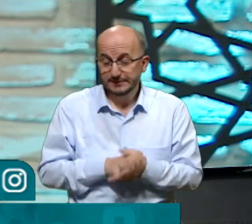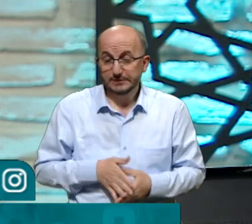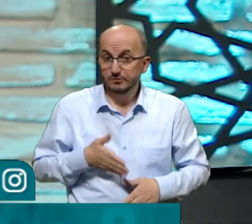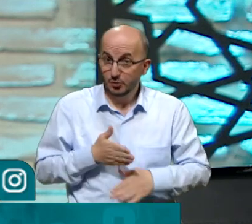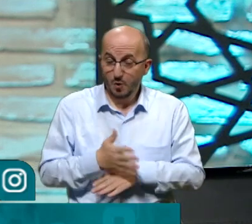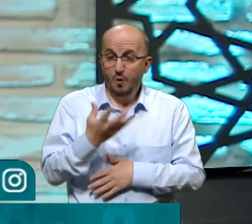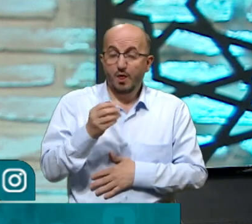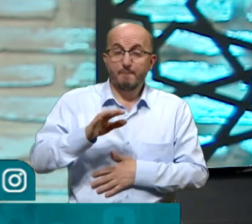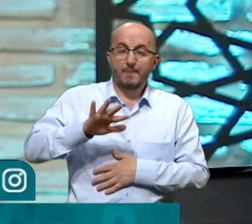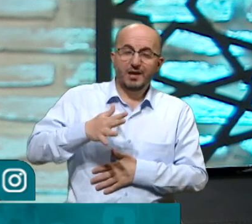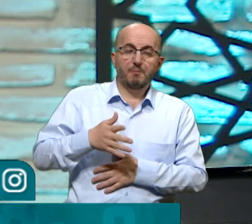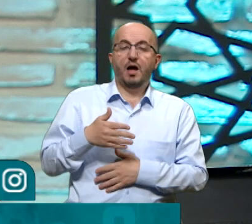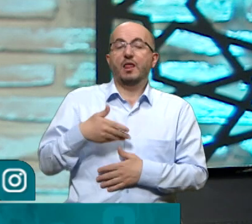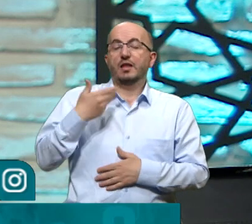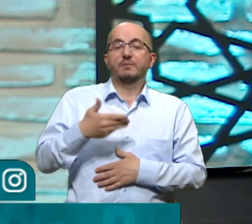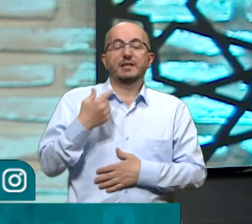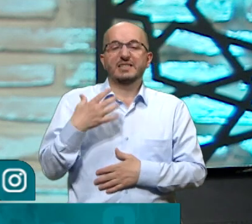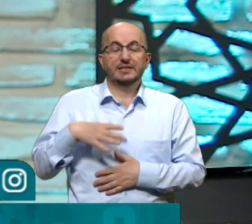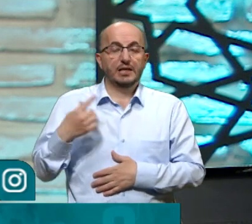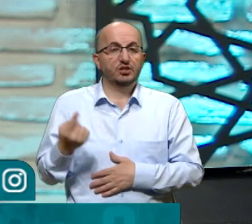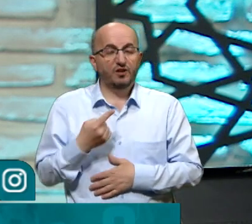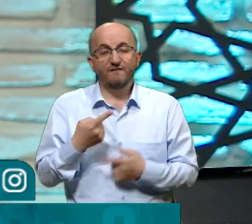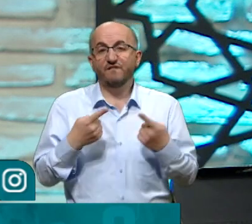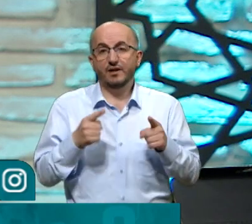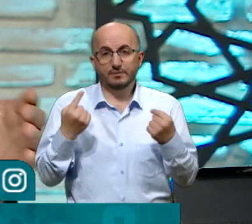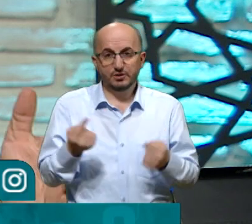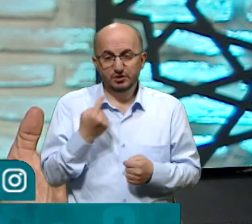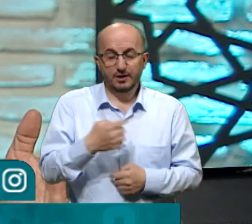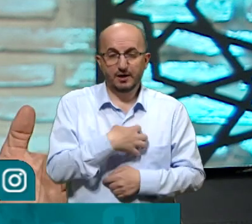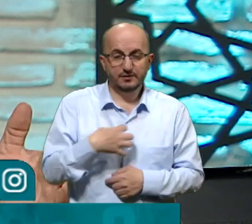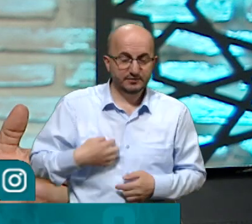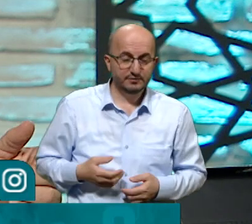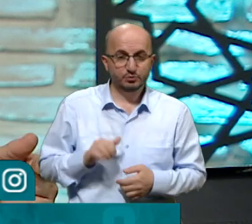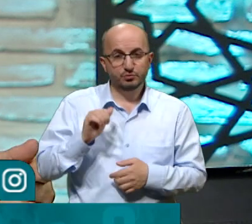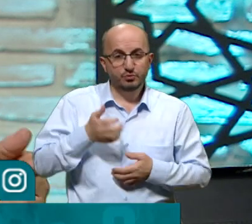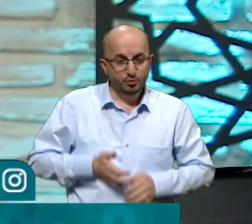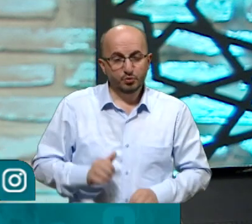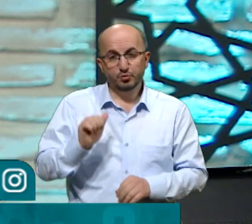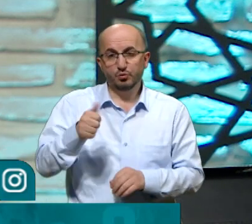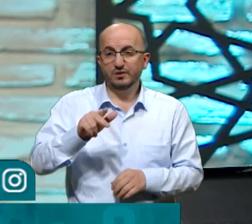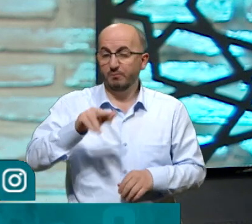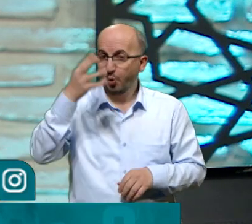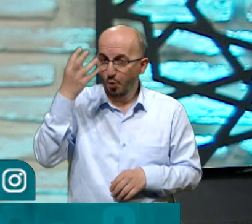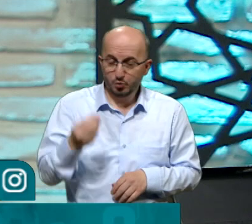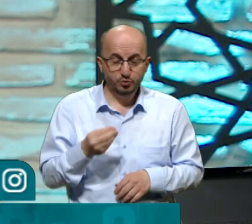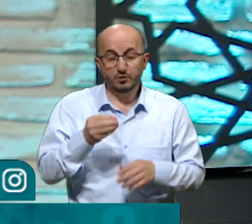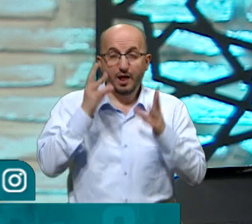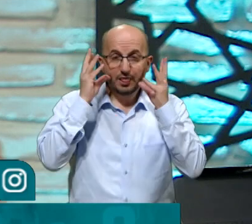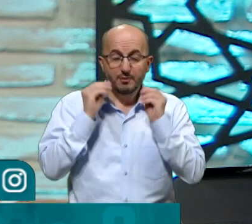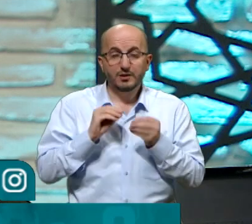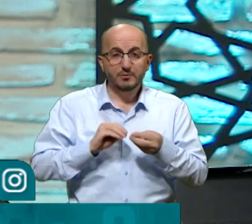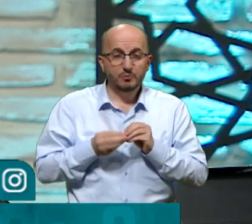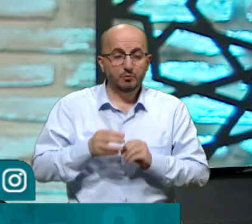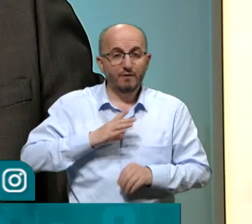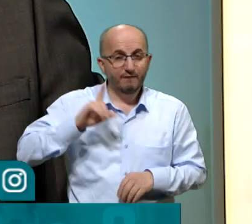sahip olabilir ama kastedilen şey farklı bir şey mi annesinden doğduğu günkü gibi olur ifadesine doğru direk anlamakta bir